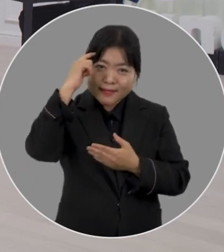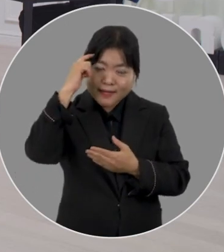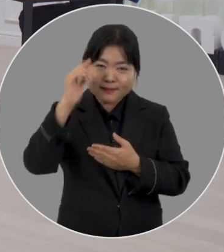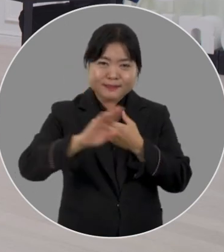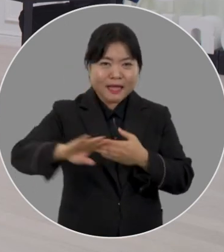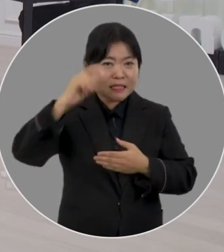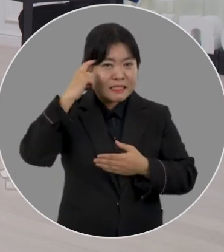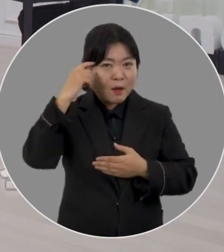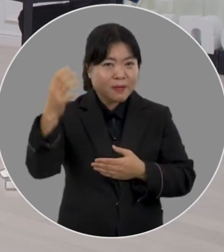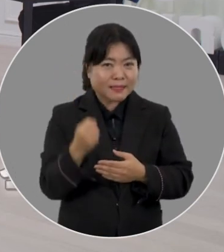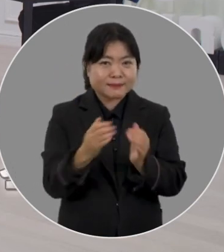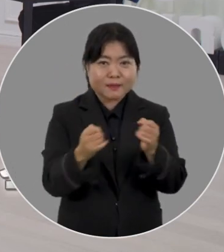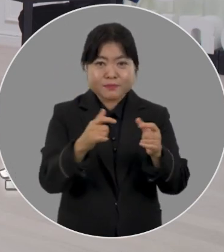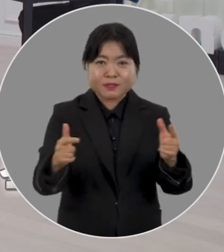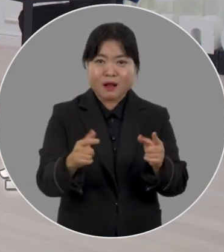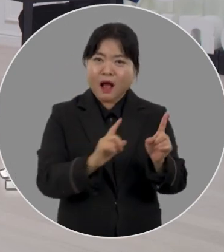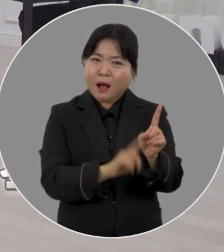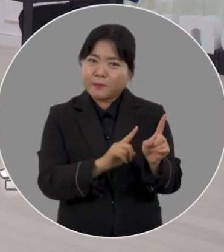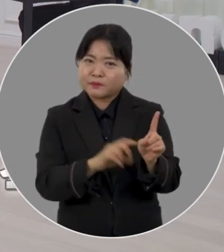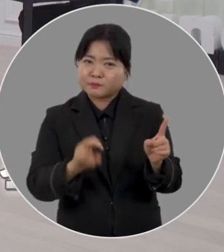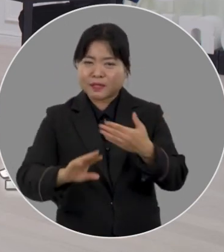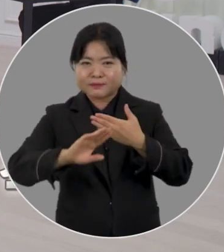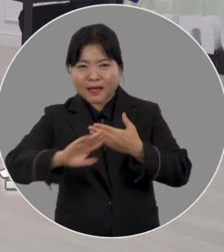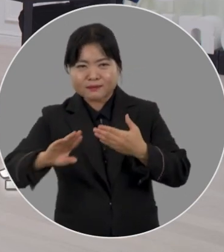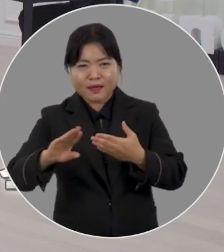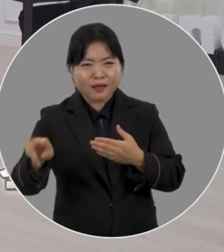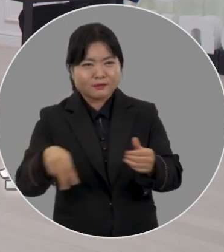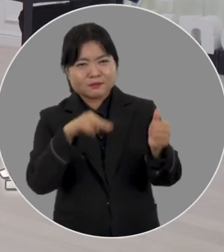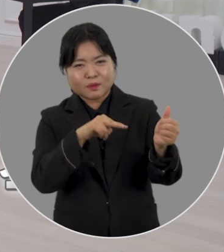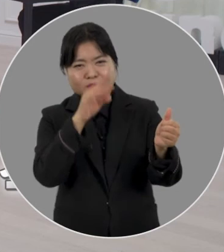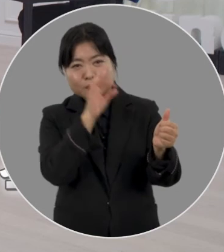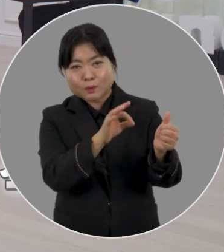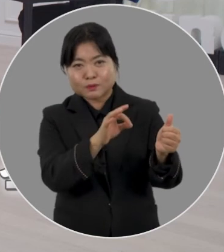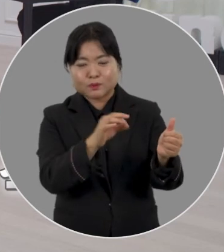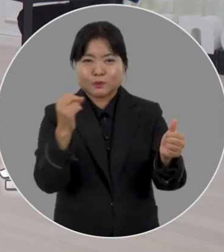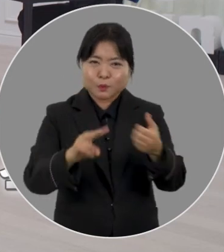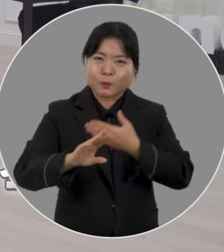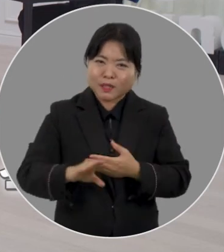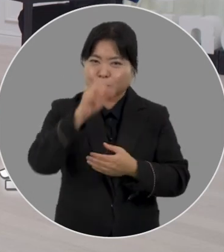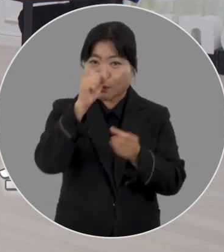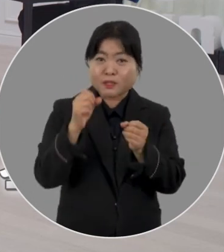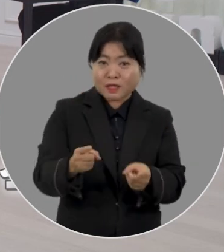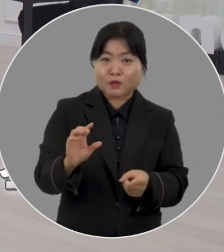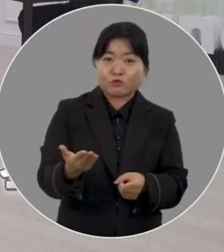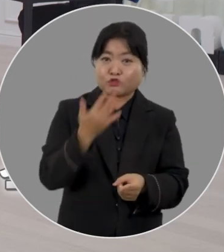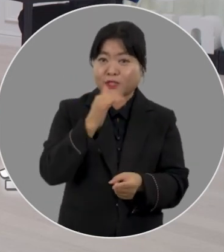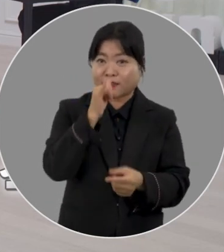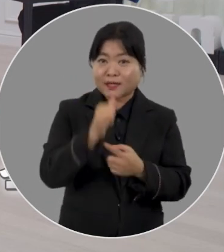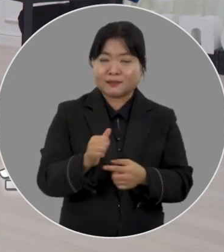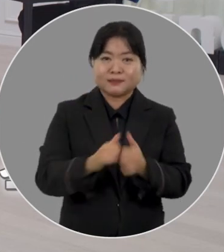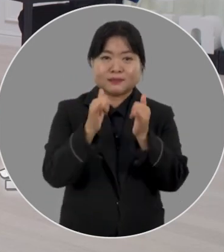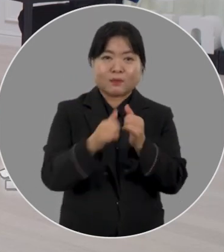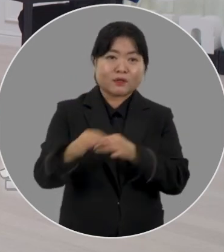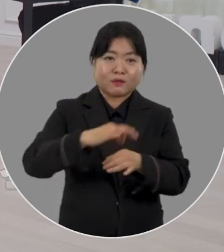생각, 다른 이념을 가진 사람들 한 번쯤은 다르게 성찰하는 또 다른 좋은 계기가 될 수도 있겠다. 뭐